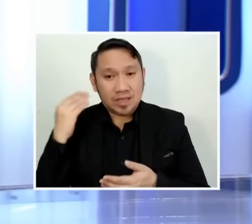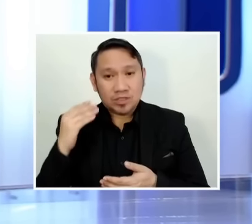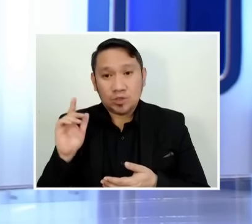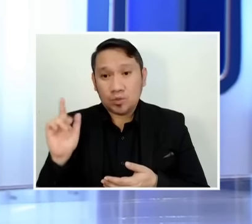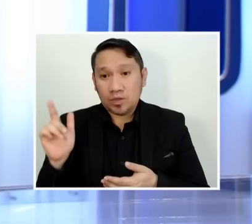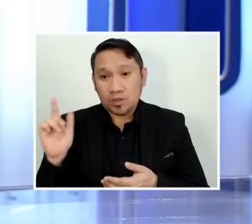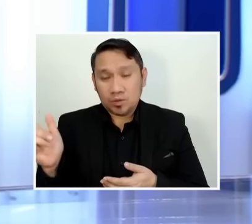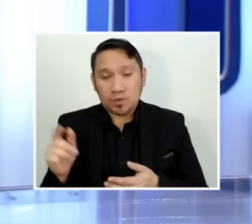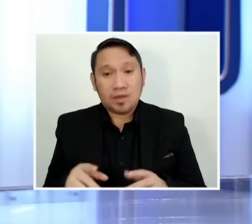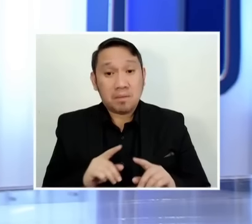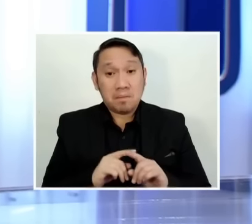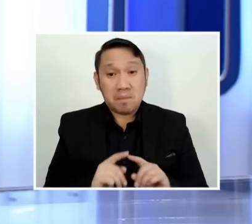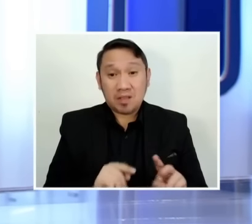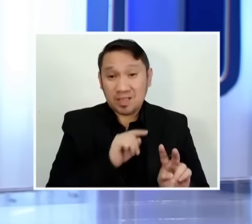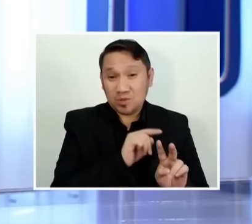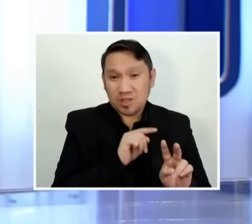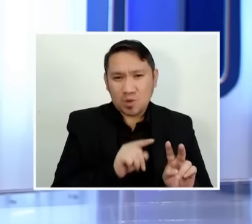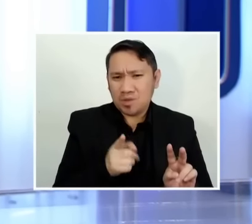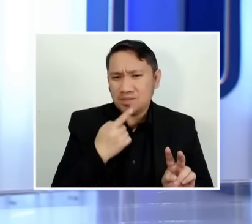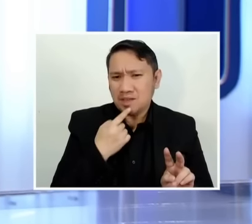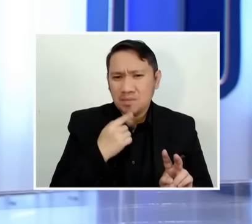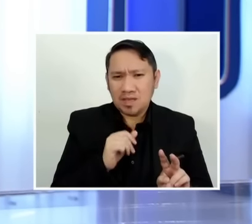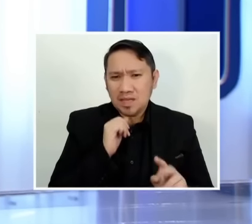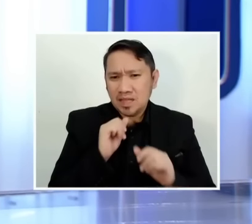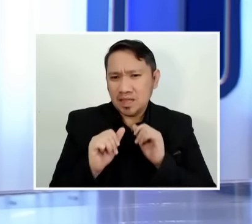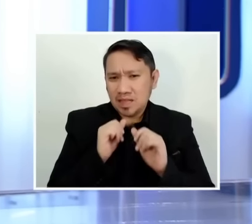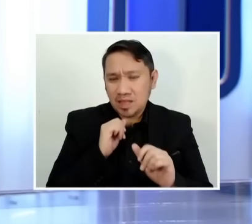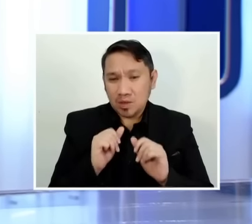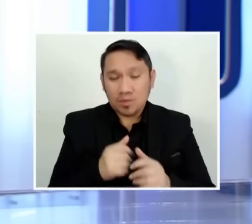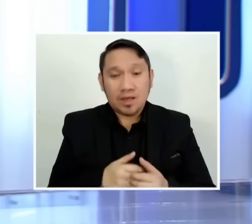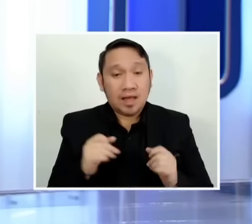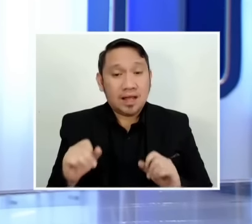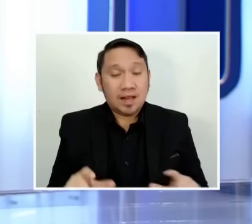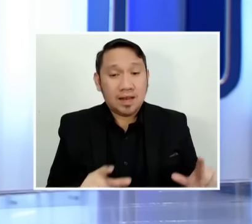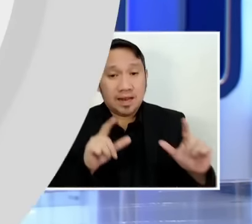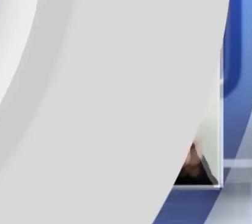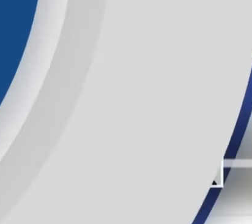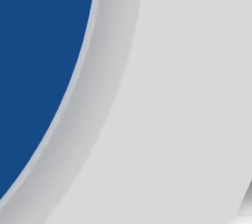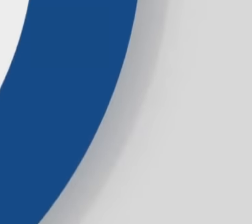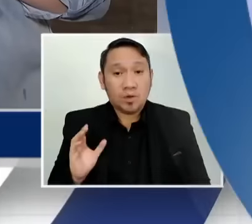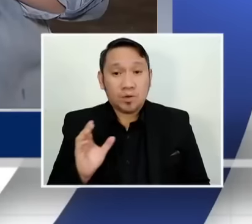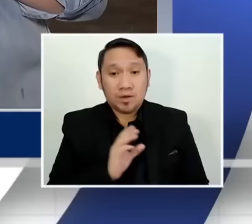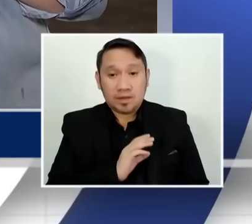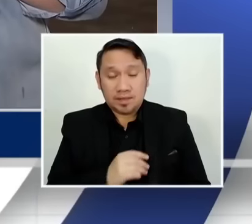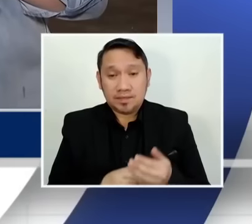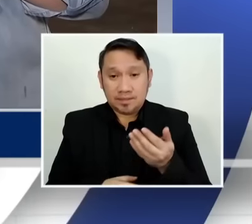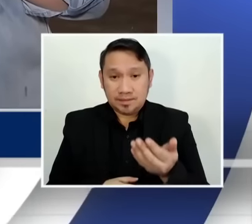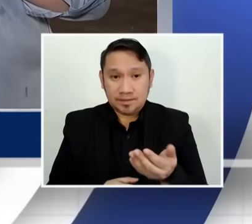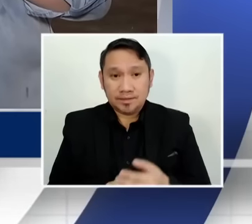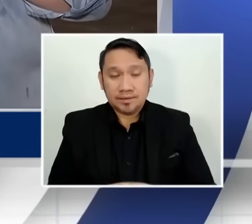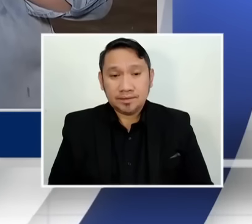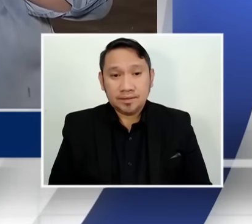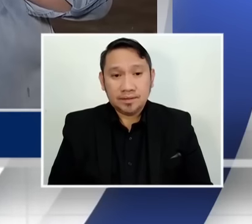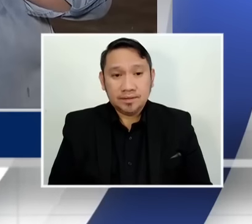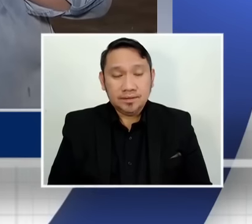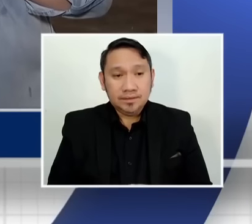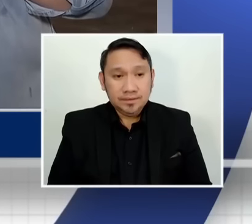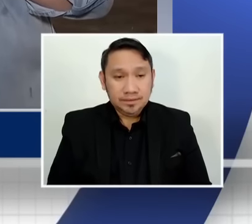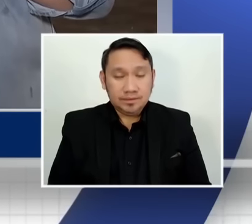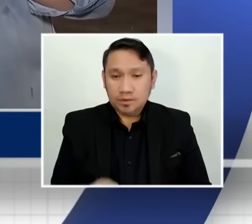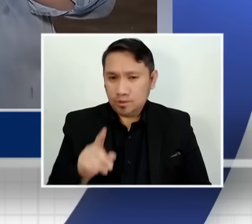itong itinanggi ng dalawa. Live mula Batasang Pambansa, nagpapatrol Vivian Gulia.